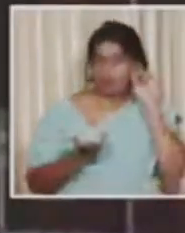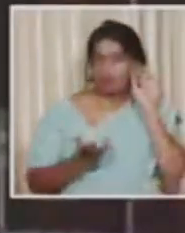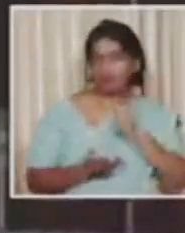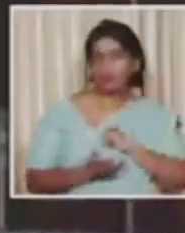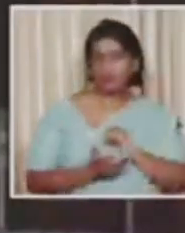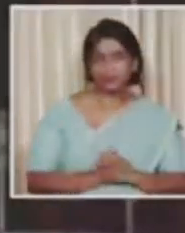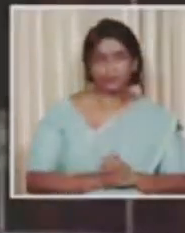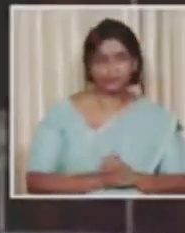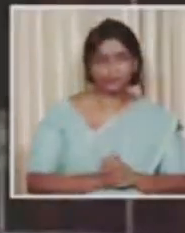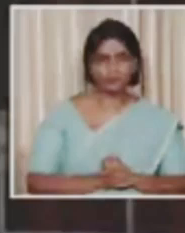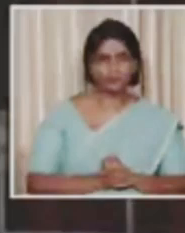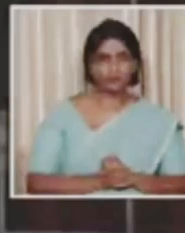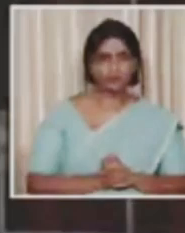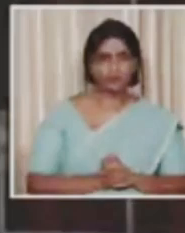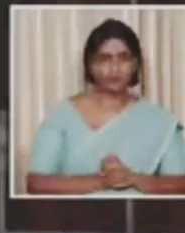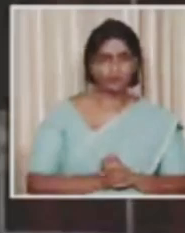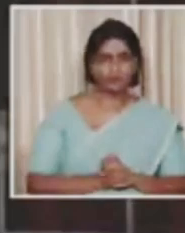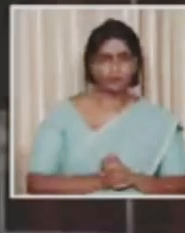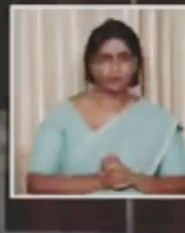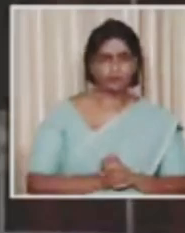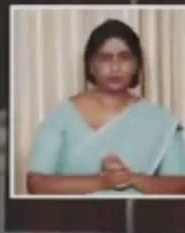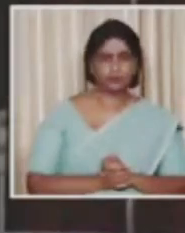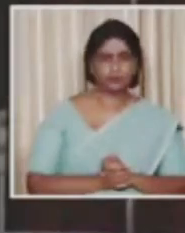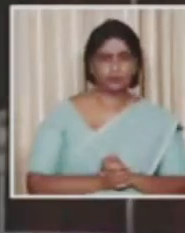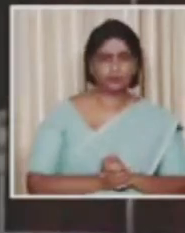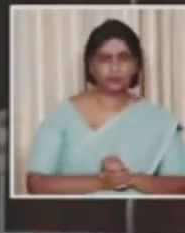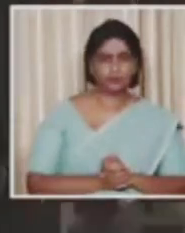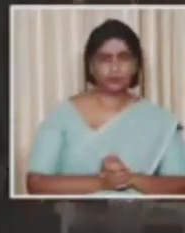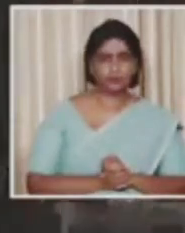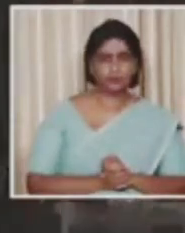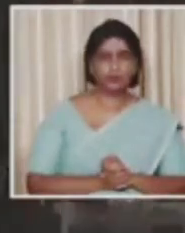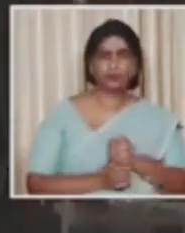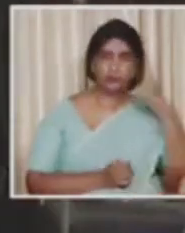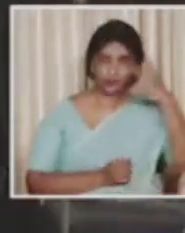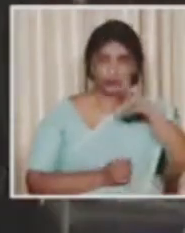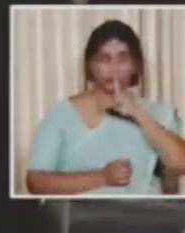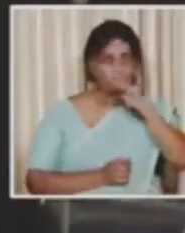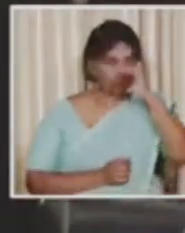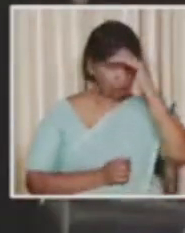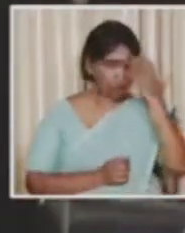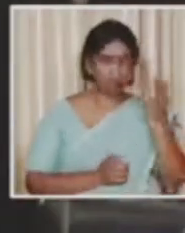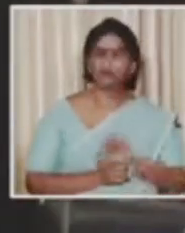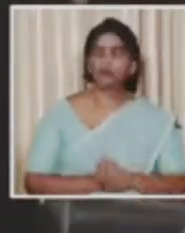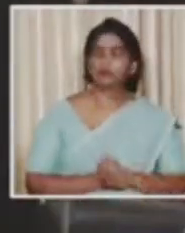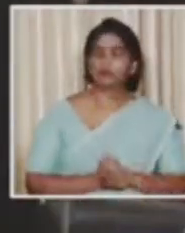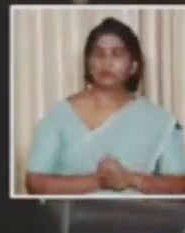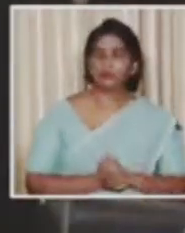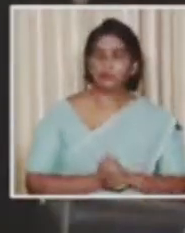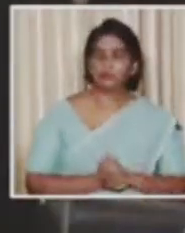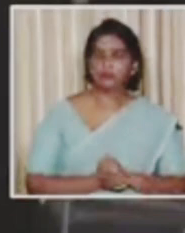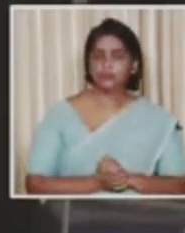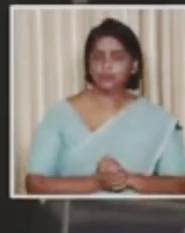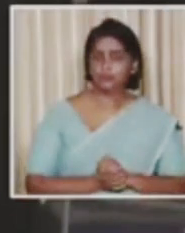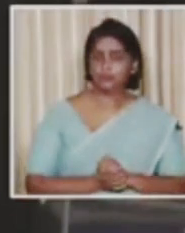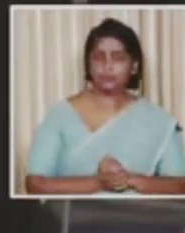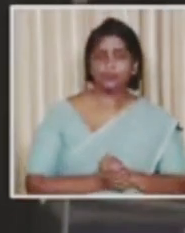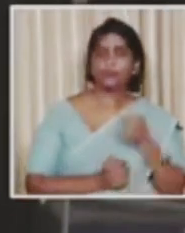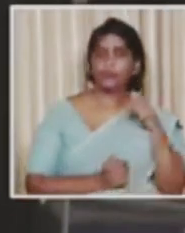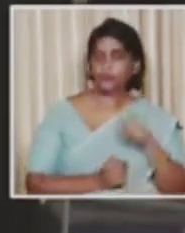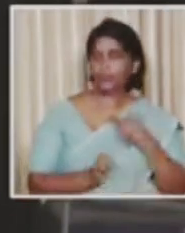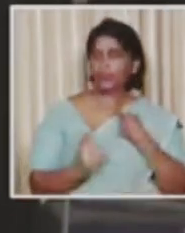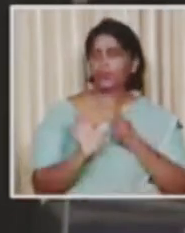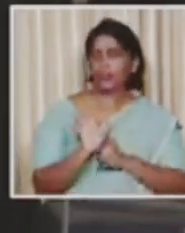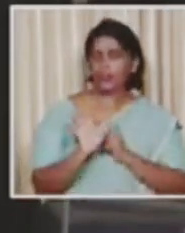කැමතියි. ගරු මන්ත්‍රීතුමියනි, ගරු සභාපති නියෝජ්‍ය කතානායකතුමනි, දැන් අපි